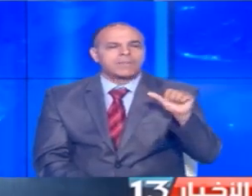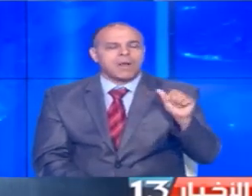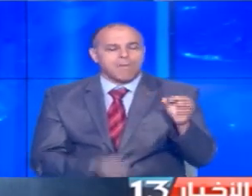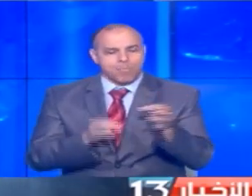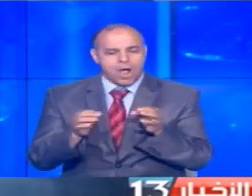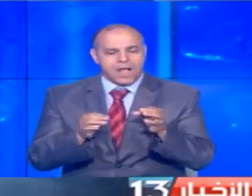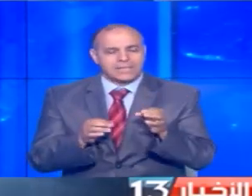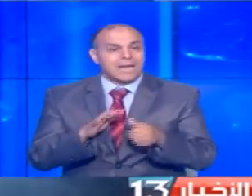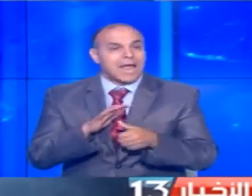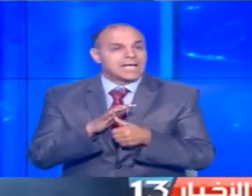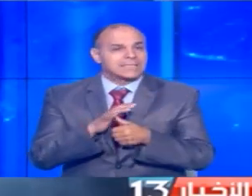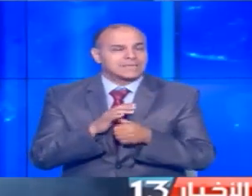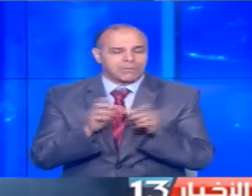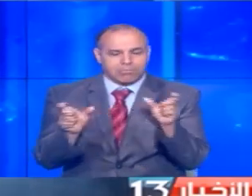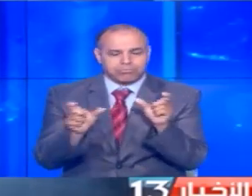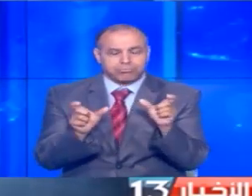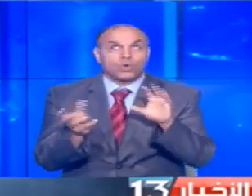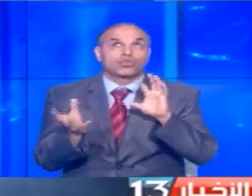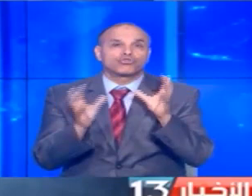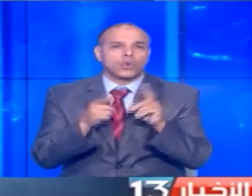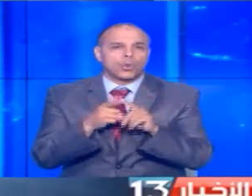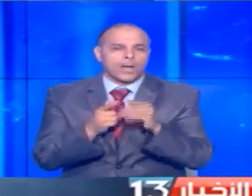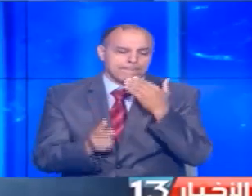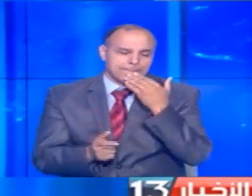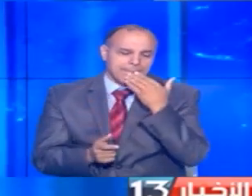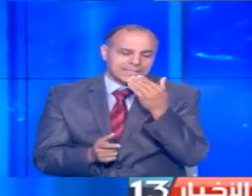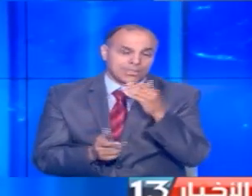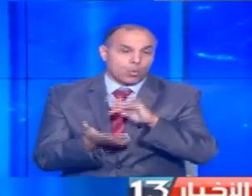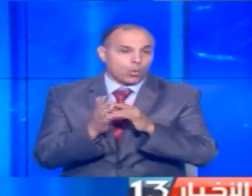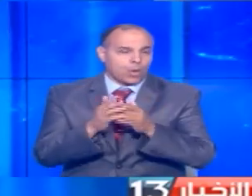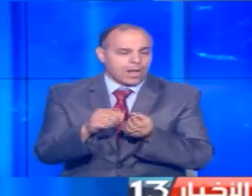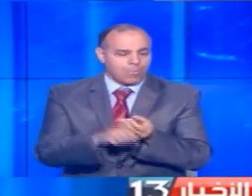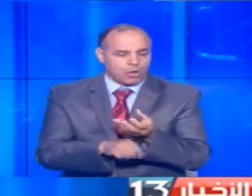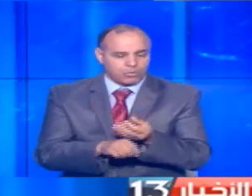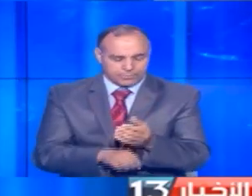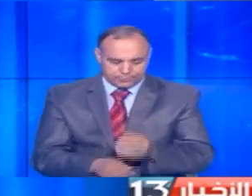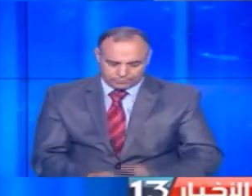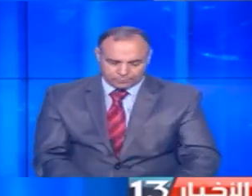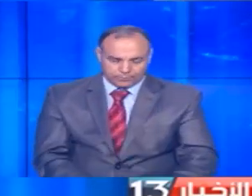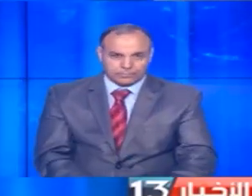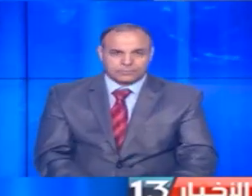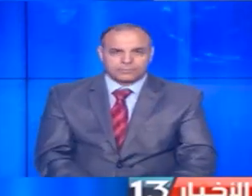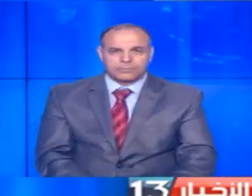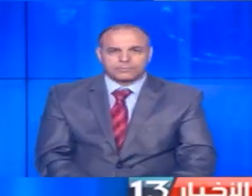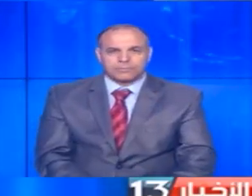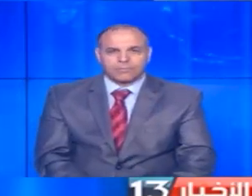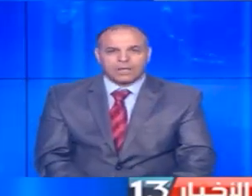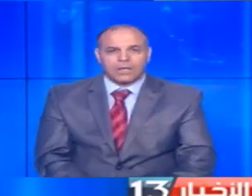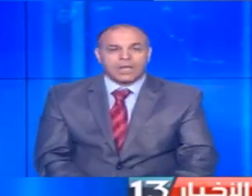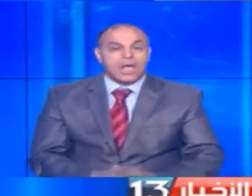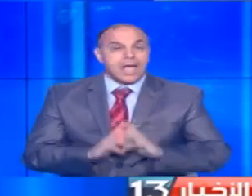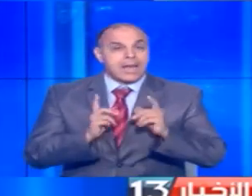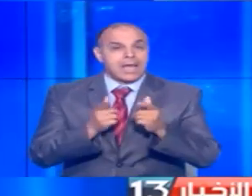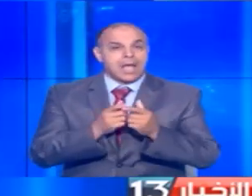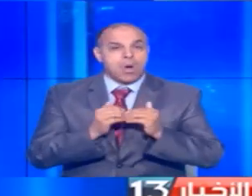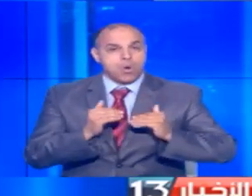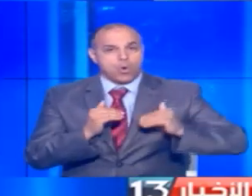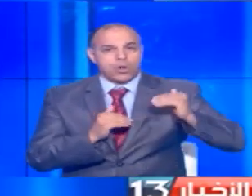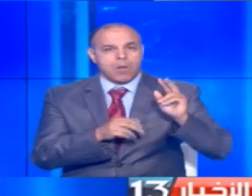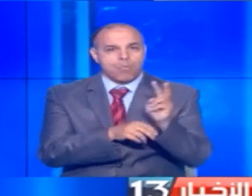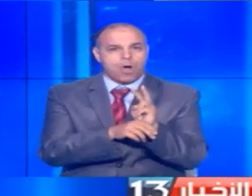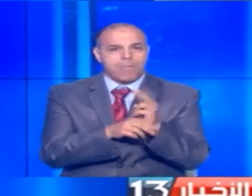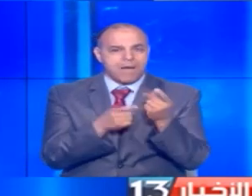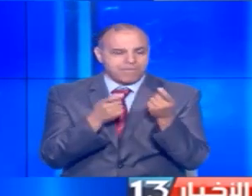رئيس بالمعهد الوطني للرصد الجوي، نشكرك على هذه التفاصيل. تعتزم الهيئة العليا